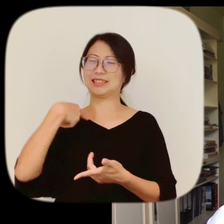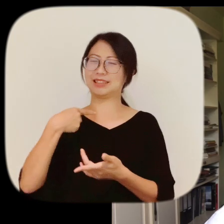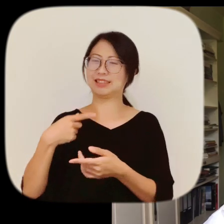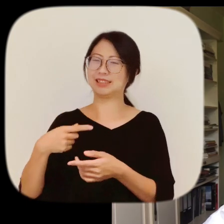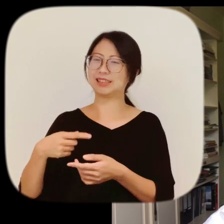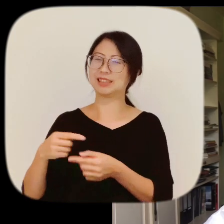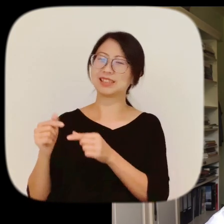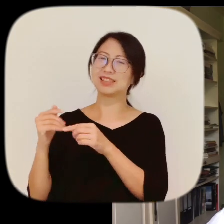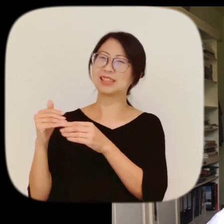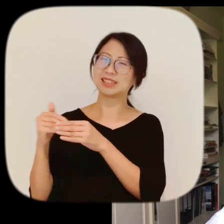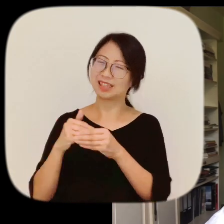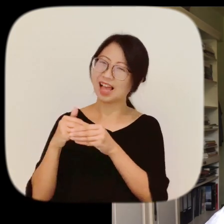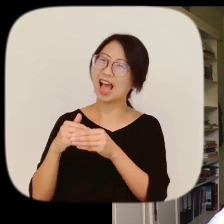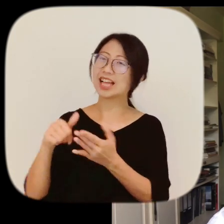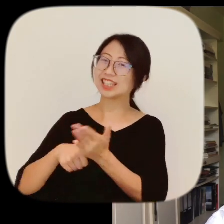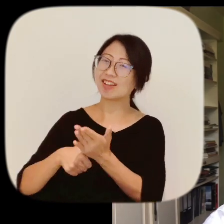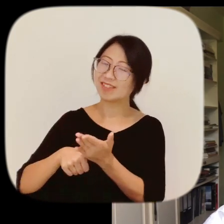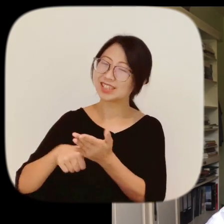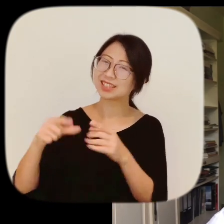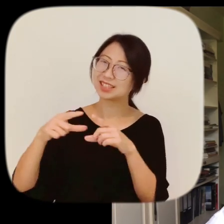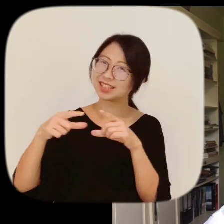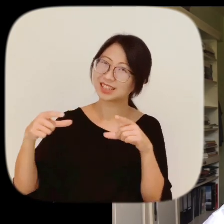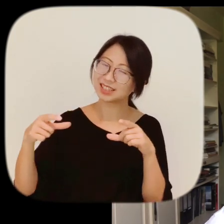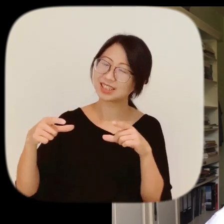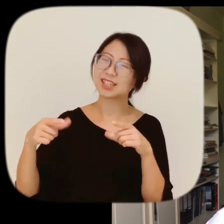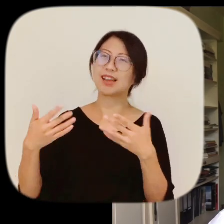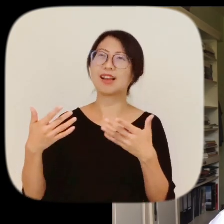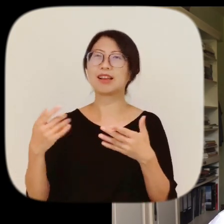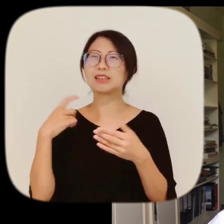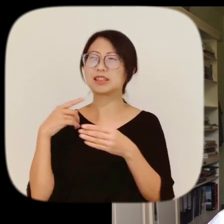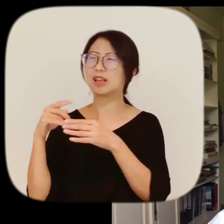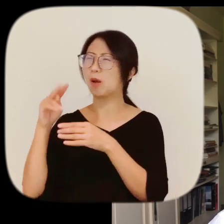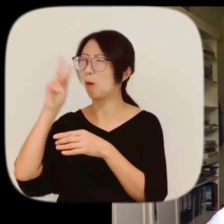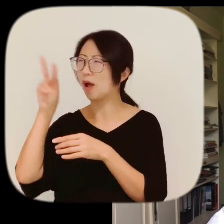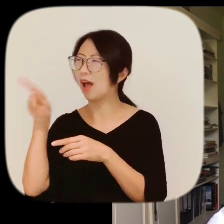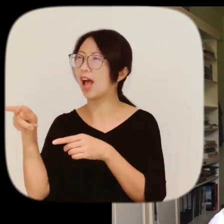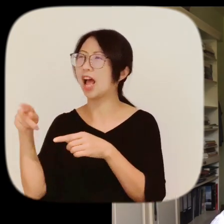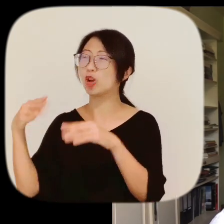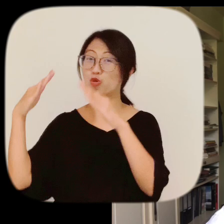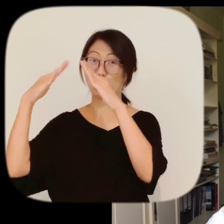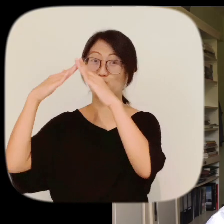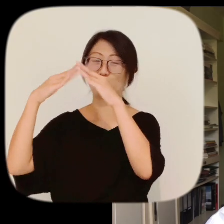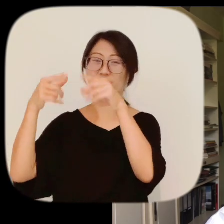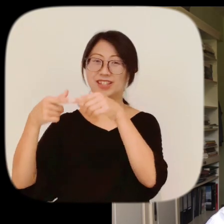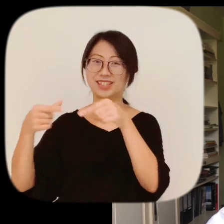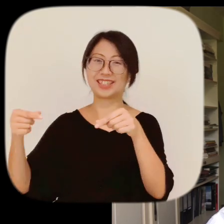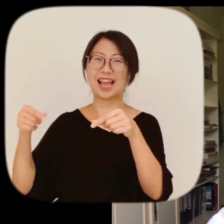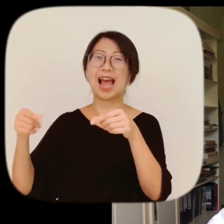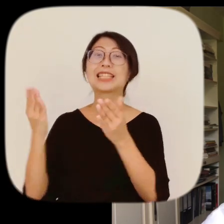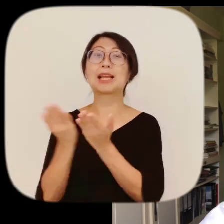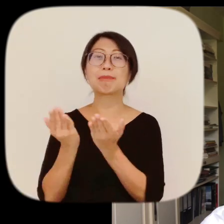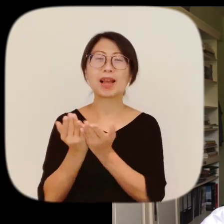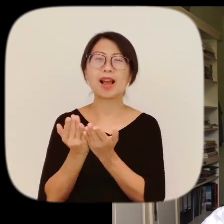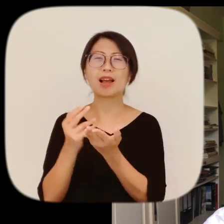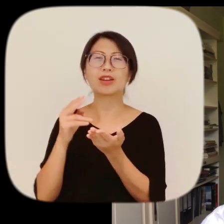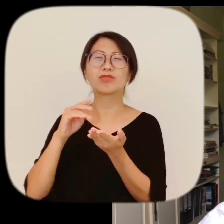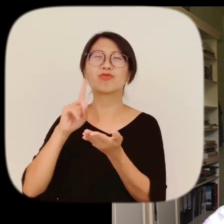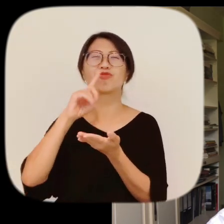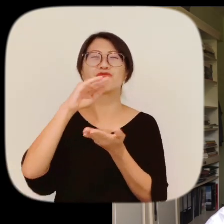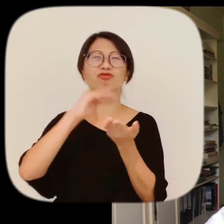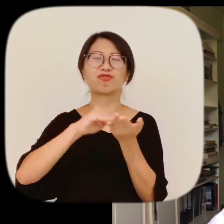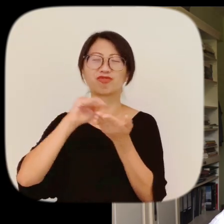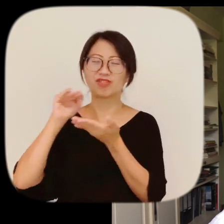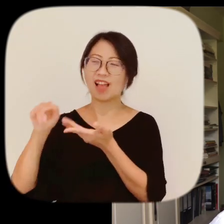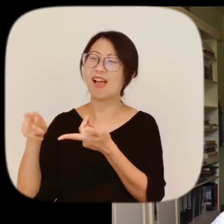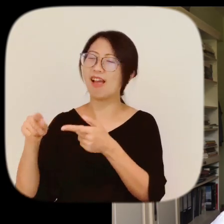住主证明我现在已经越来越难找住主证明了就是要不要搞到那么麻烦呢这样对下身份证你便